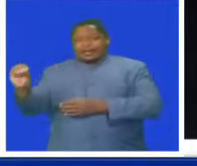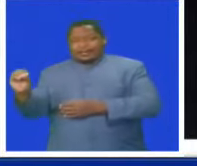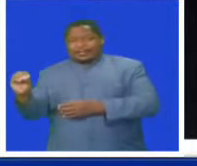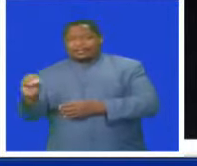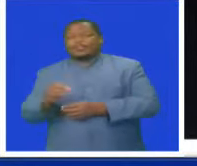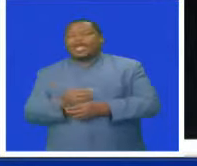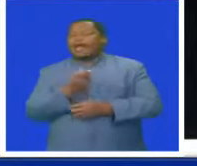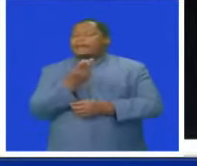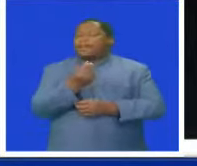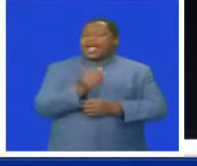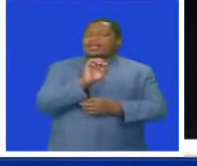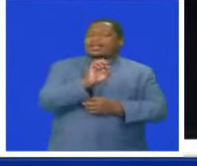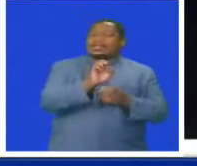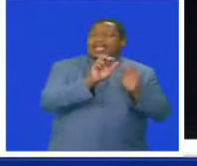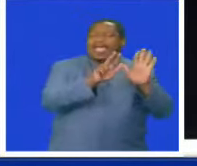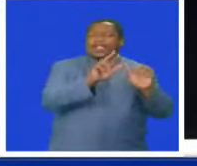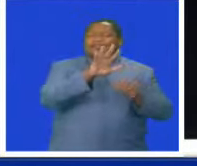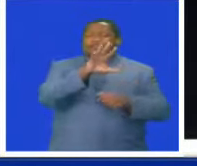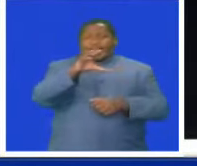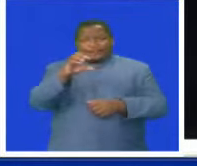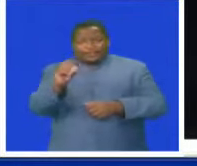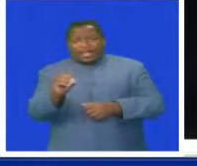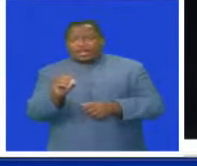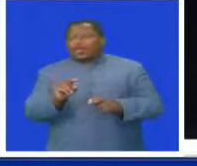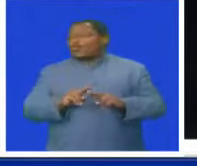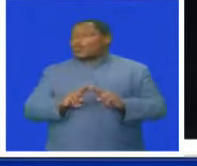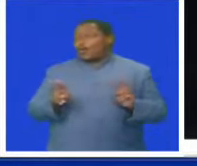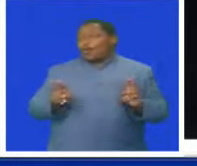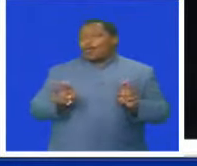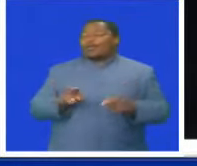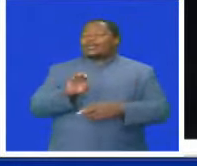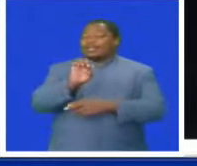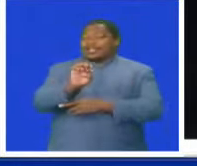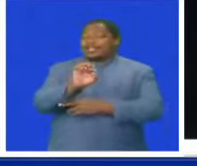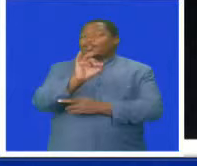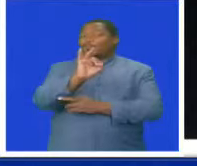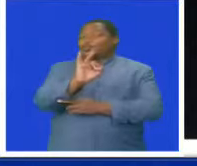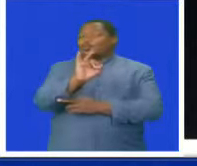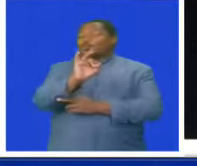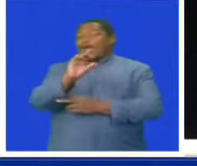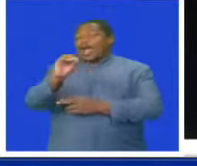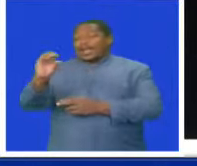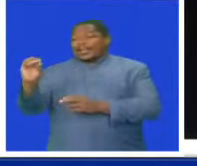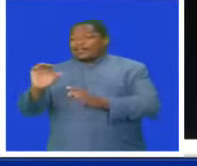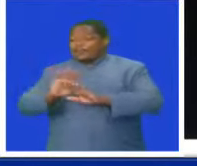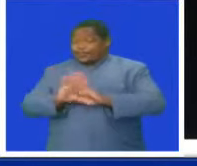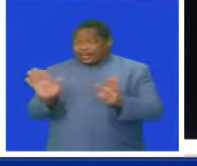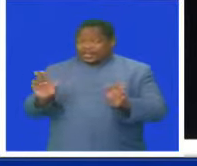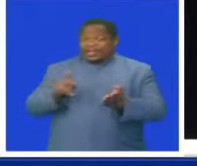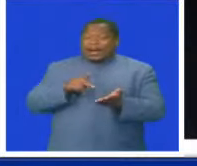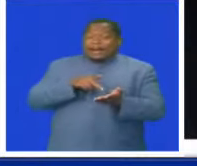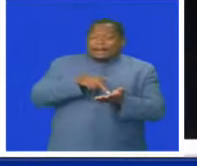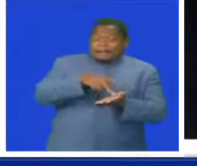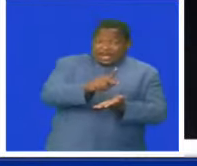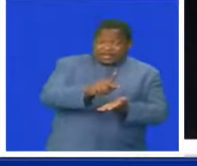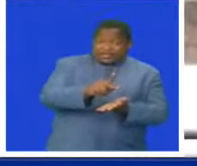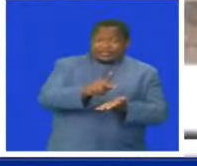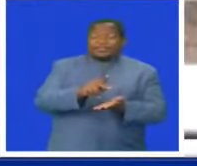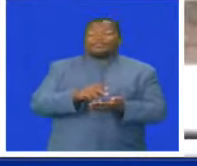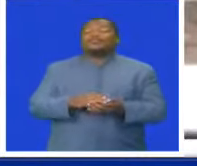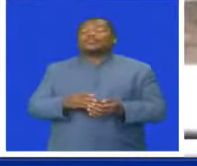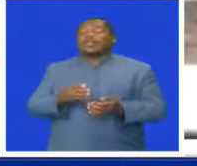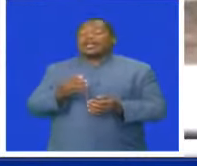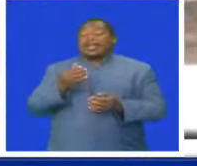ukuthi uma baya ngale bomakhelwane bafike babe bawaphethe kuze ukuthi batobangenisa khona